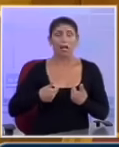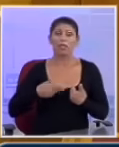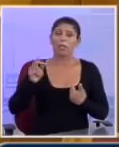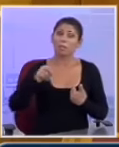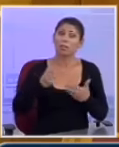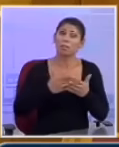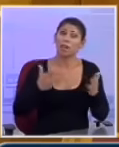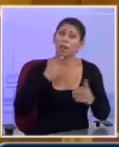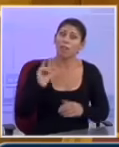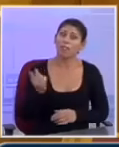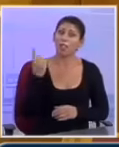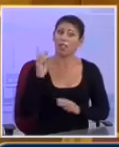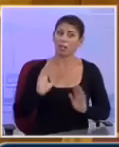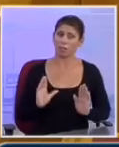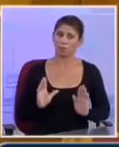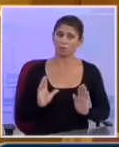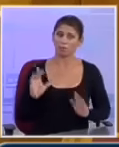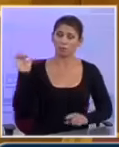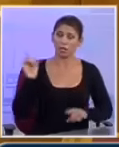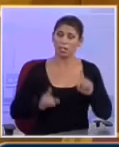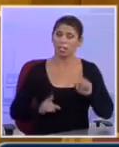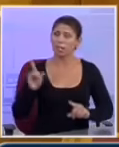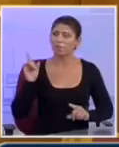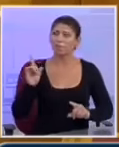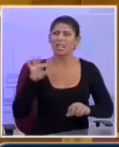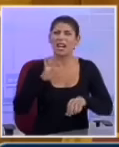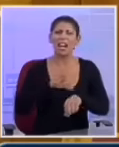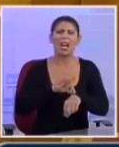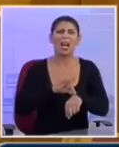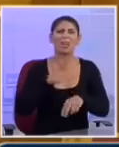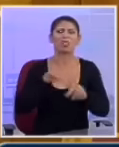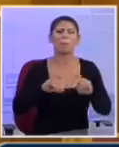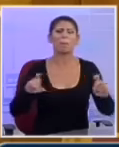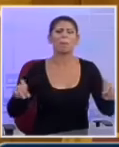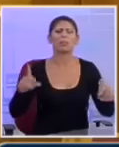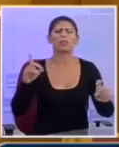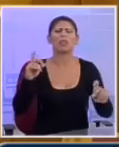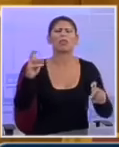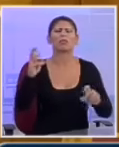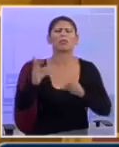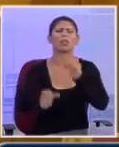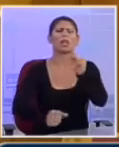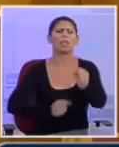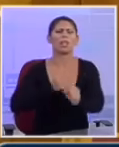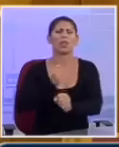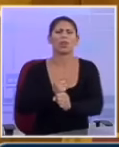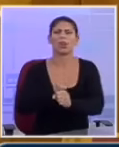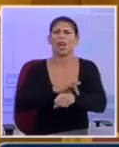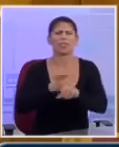μεγάλη ευκαιρία, κάποιες παθογένειες που υπάρχουν στο πολιτικό σύστημα επί δεκαετίες, να τις